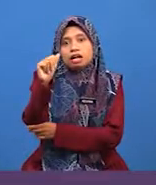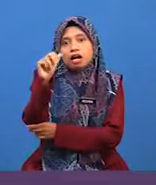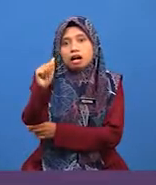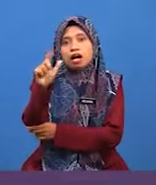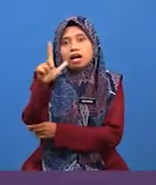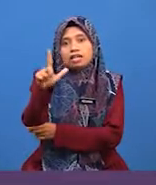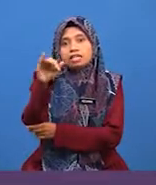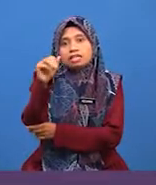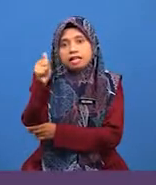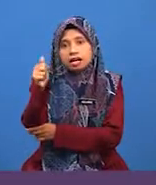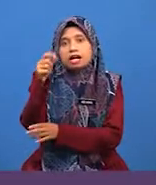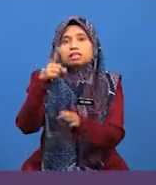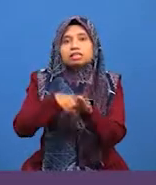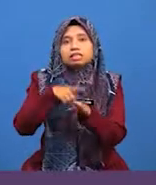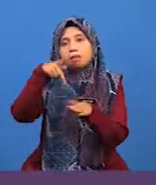Ayat ketiga.